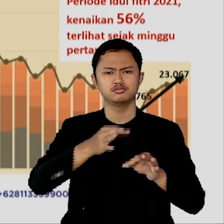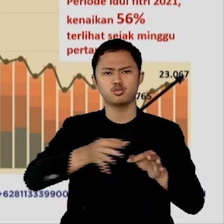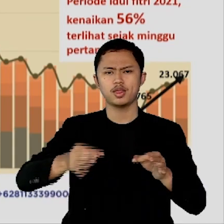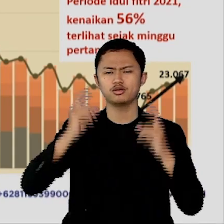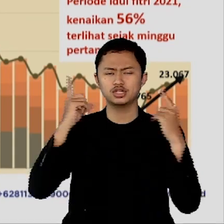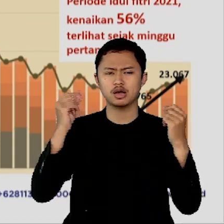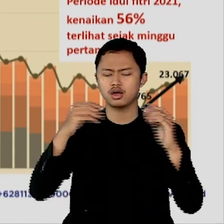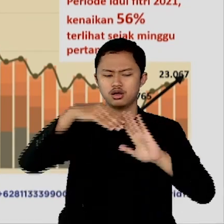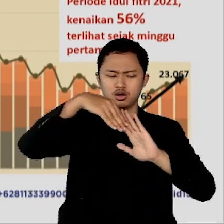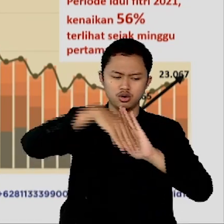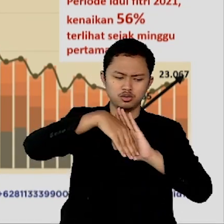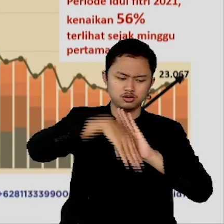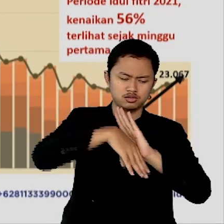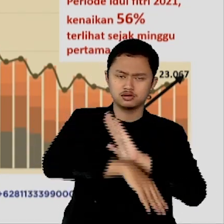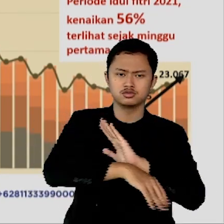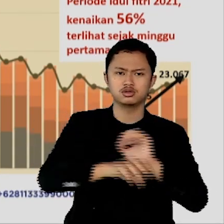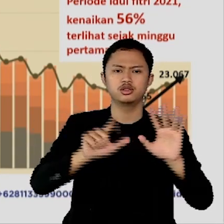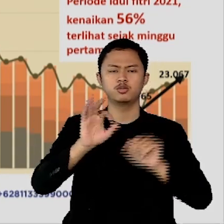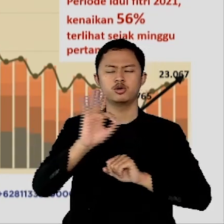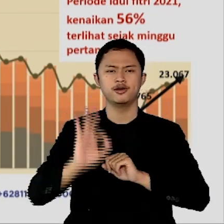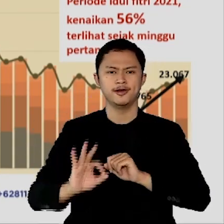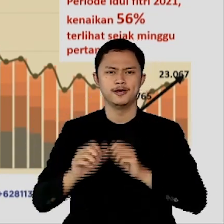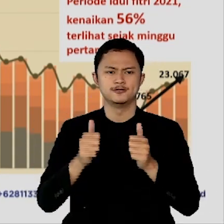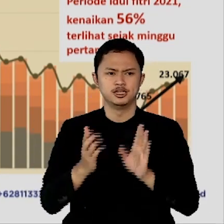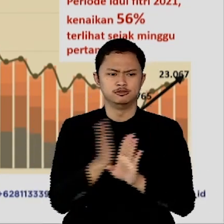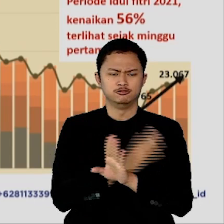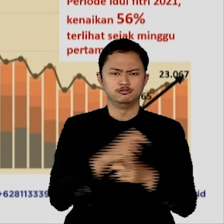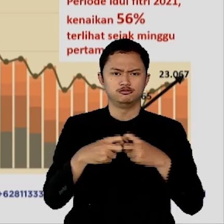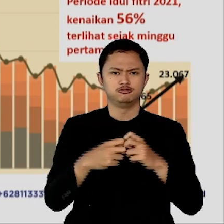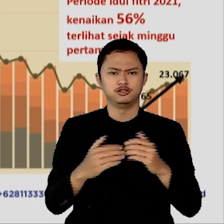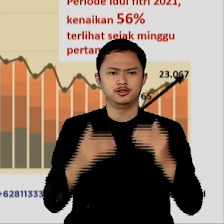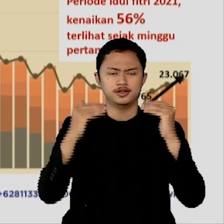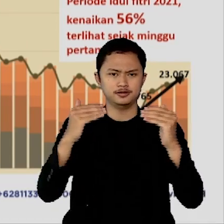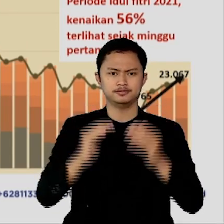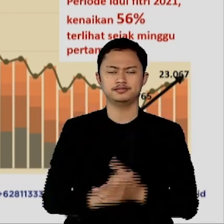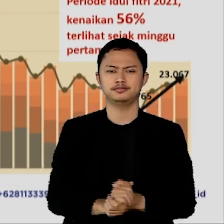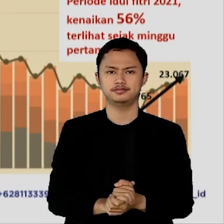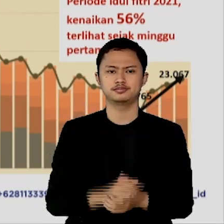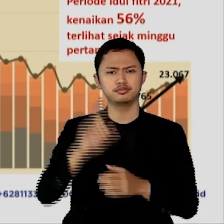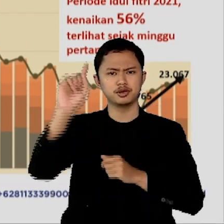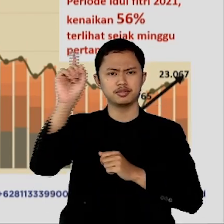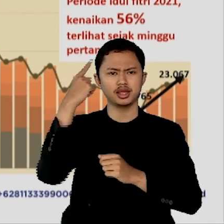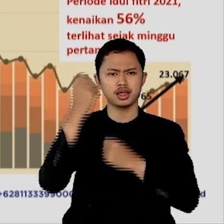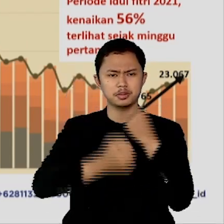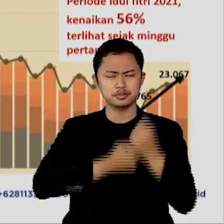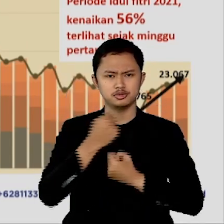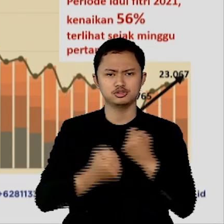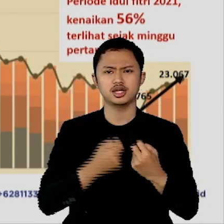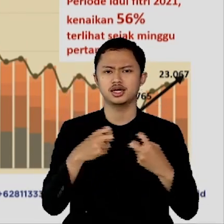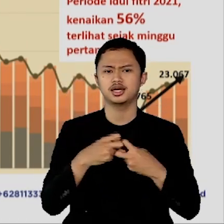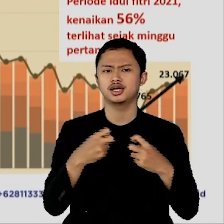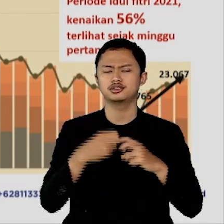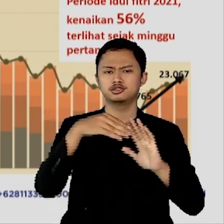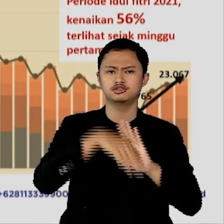sangat drastis bahkan turun hingga 70% dari puncak kasus pemerintah terus berupaya mempertahankan